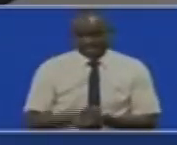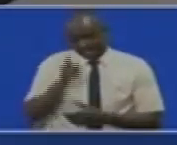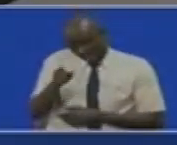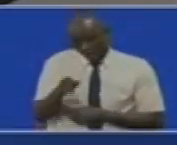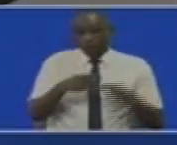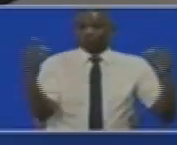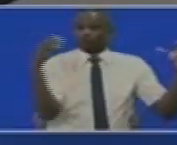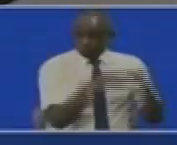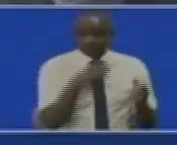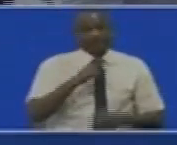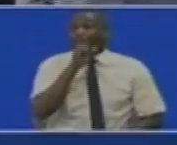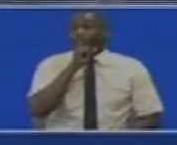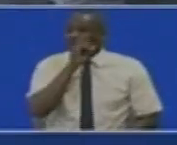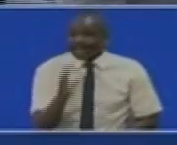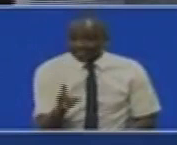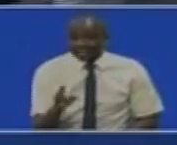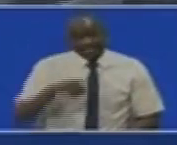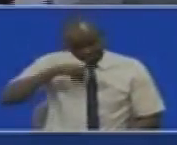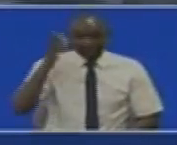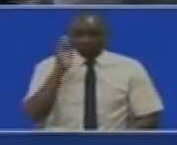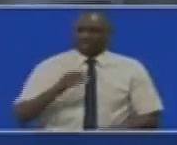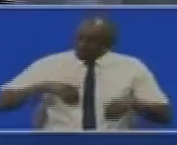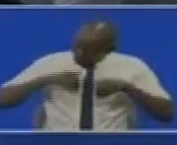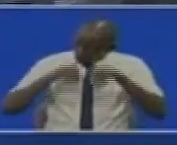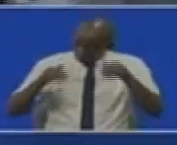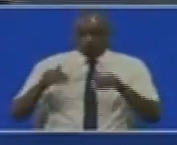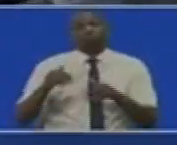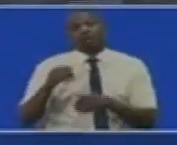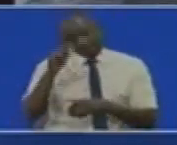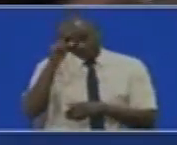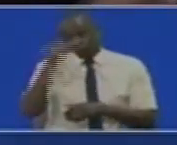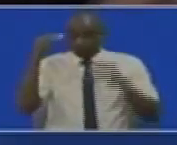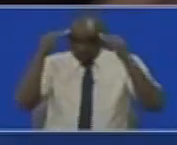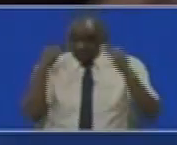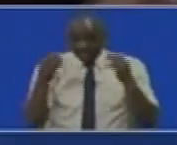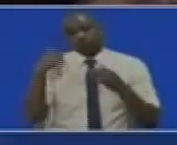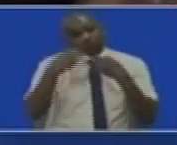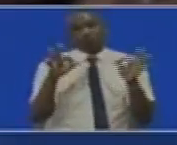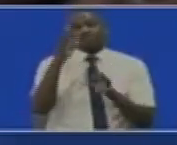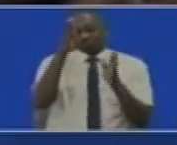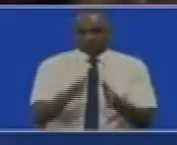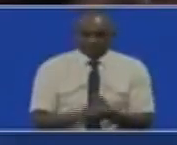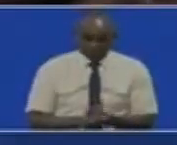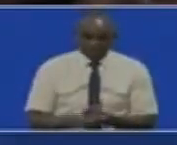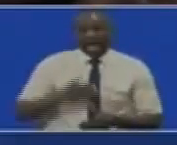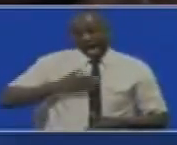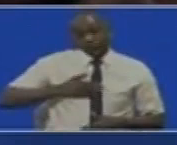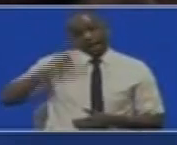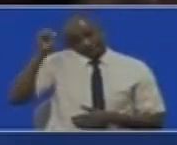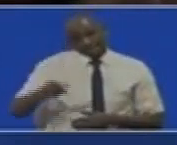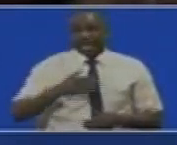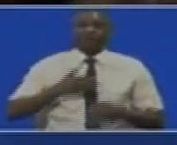kuwa haitokaa kimya. Itaiandama serikali na kukata rufaa ili kumweka huru kada wao. Mbunge wetu, kiongozi